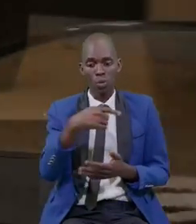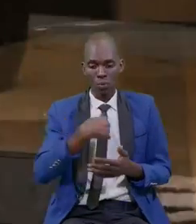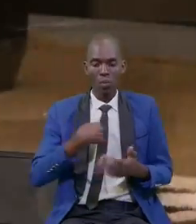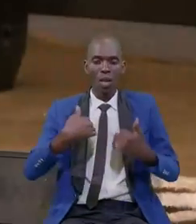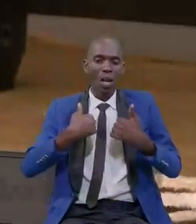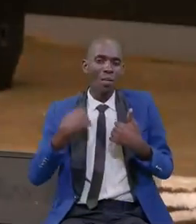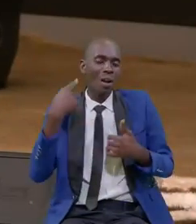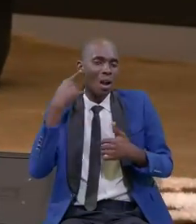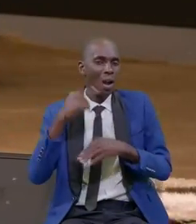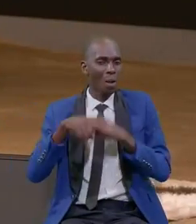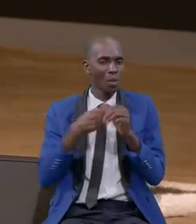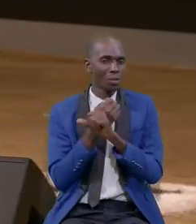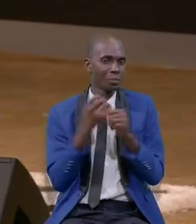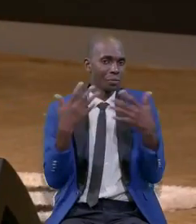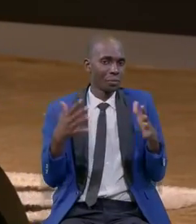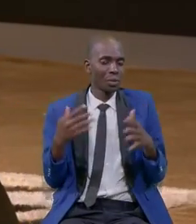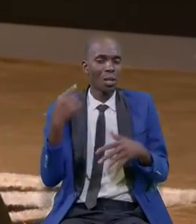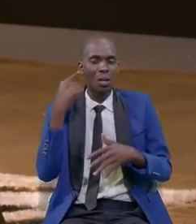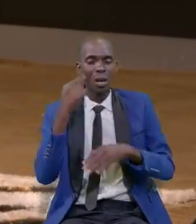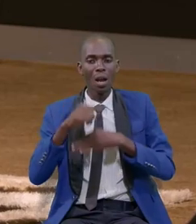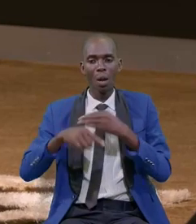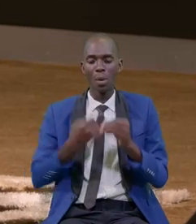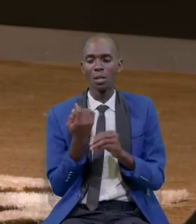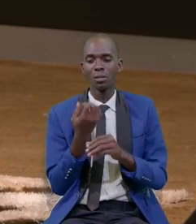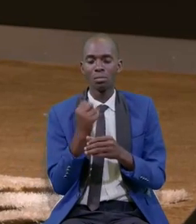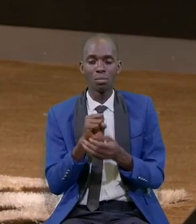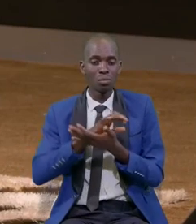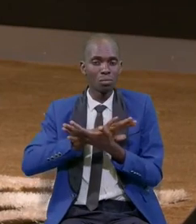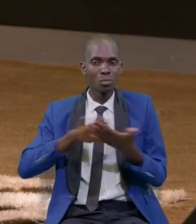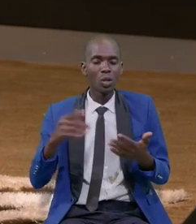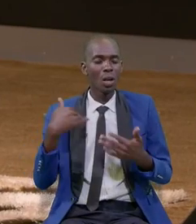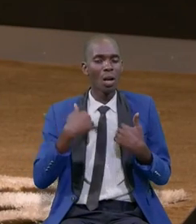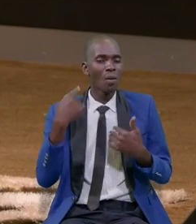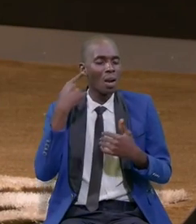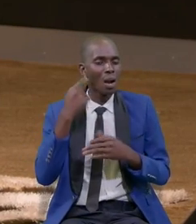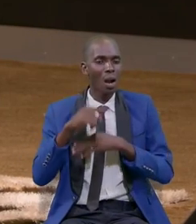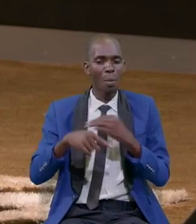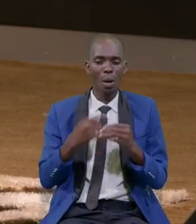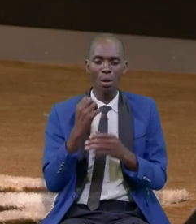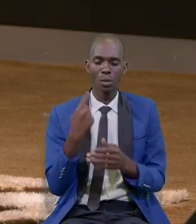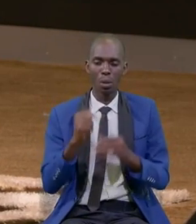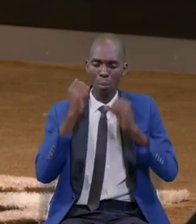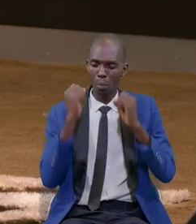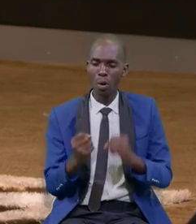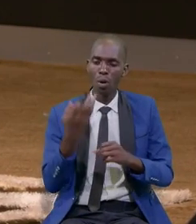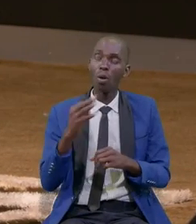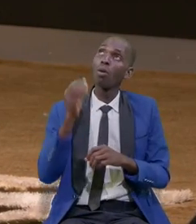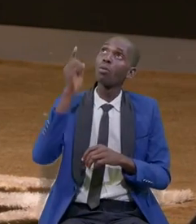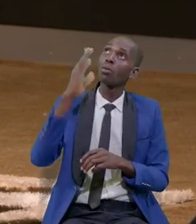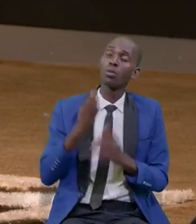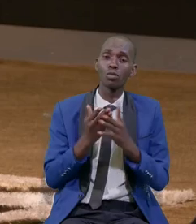de la justification, nous avons entendu parler de la puissance de Dieu qui peut transformer tout cœur et toute